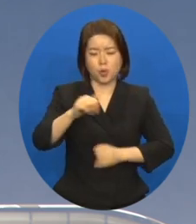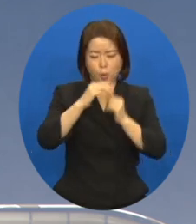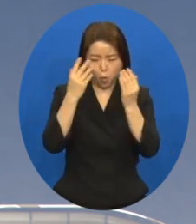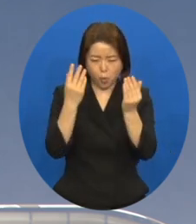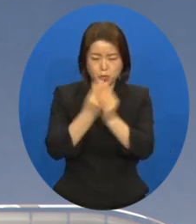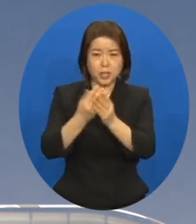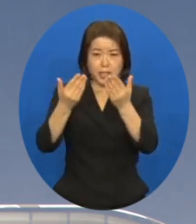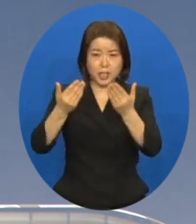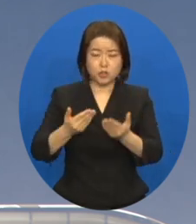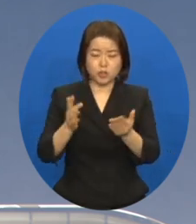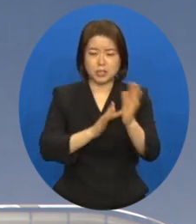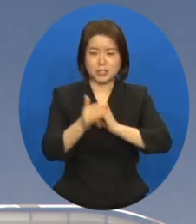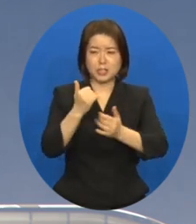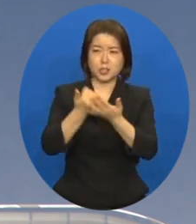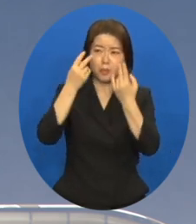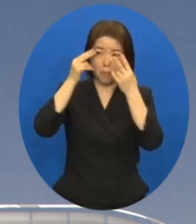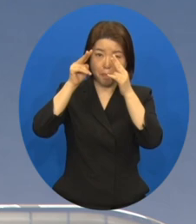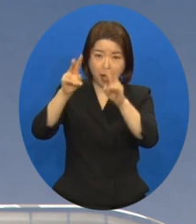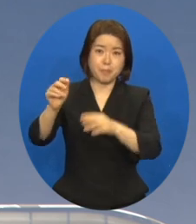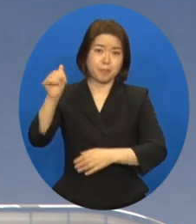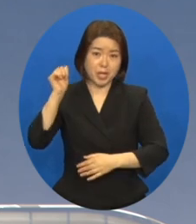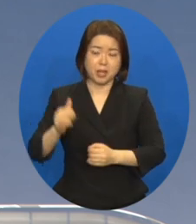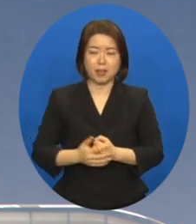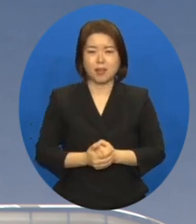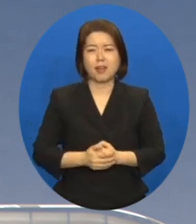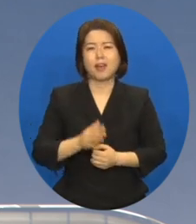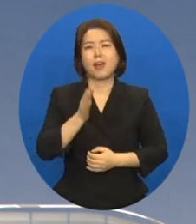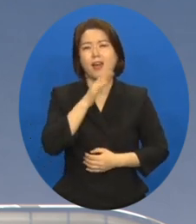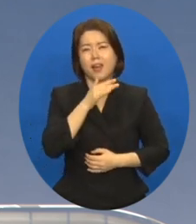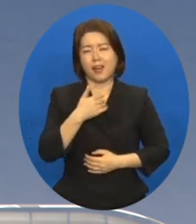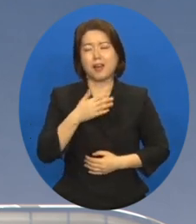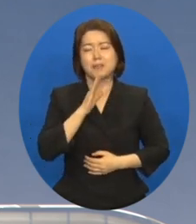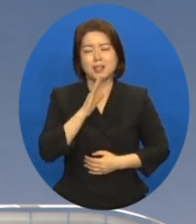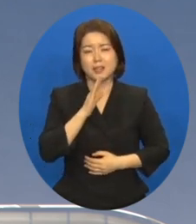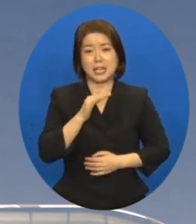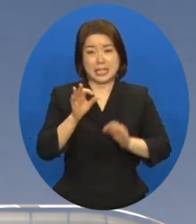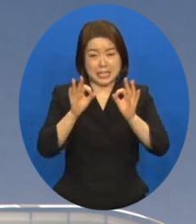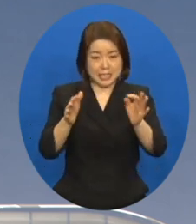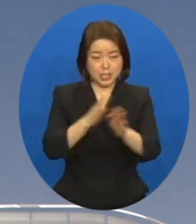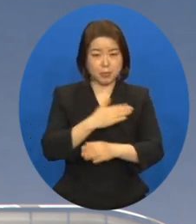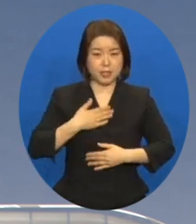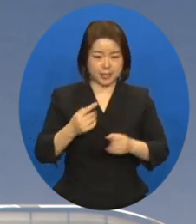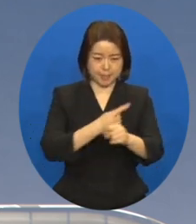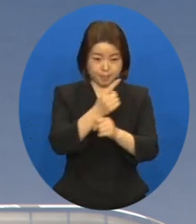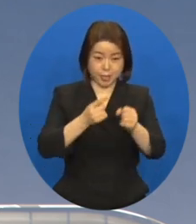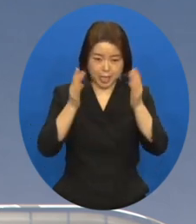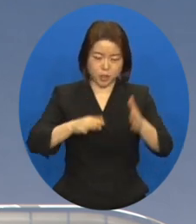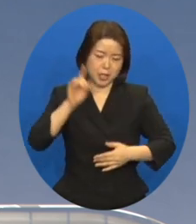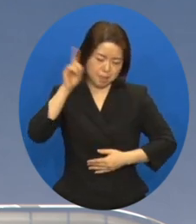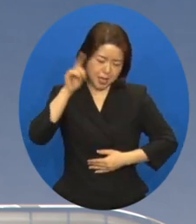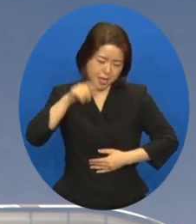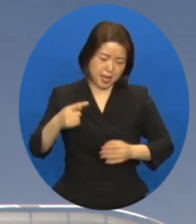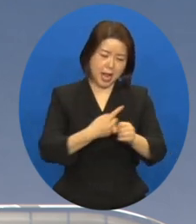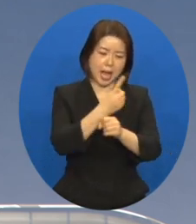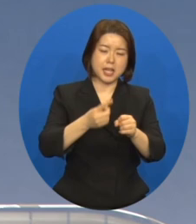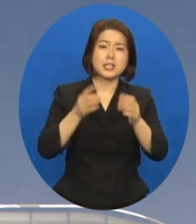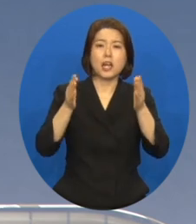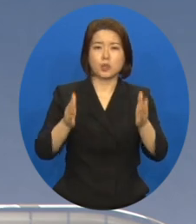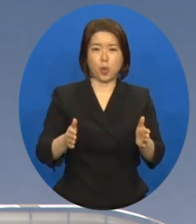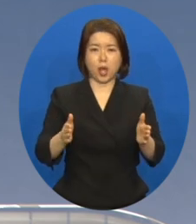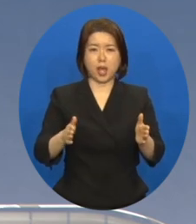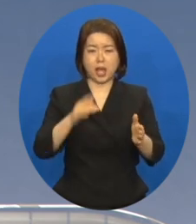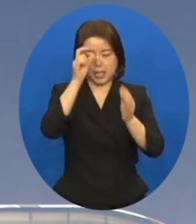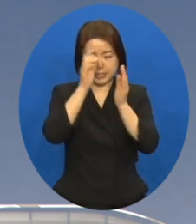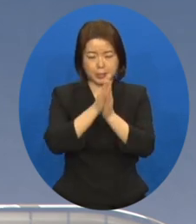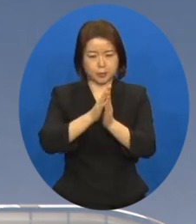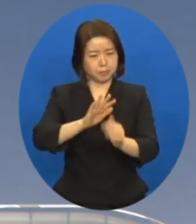이인 예수를 바라보라 그랬어요. 아 그래 내가 이제부터 한 시간 동안 매일 한 시간 동안 기도를